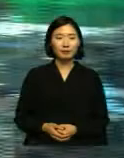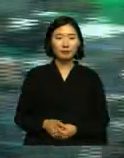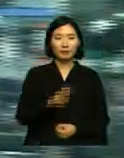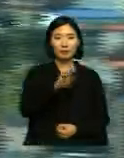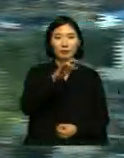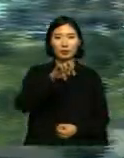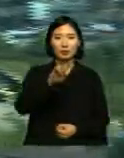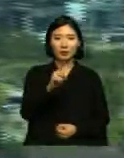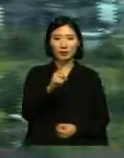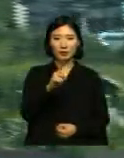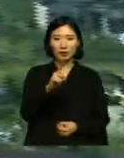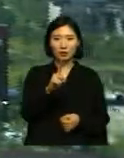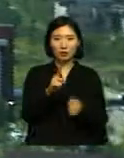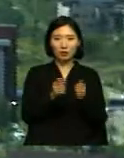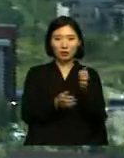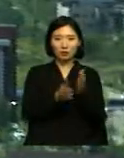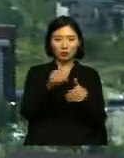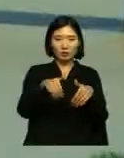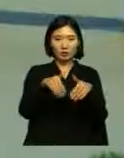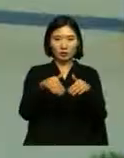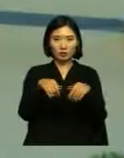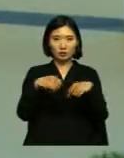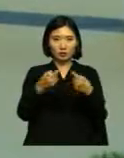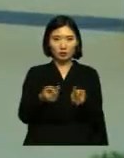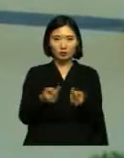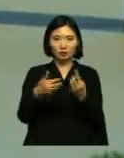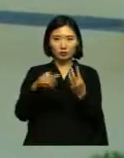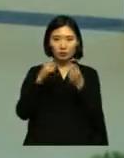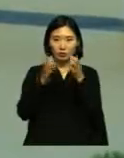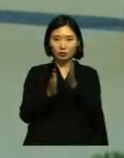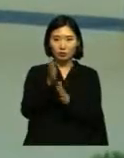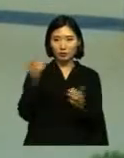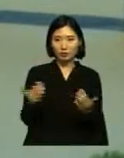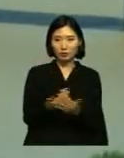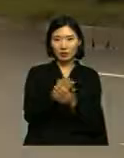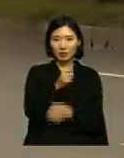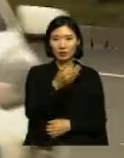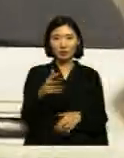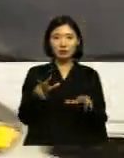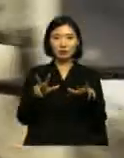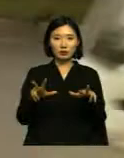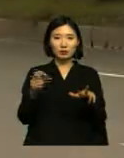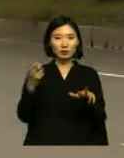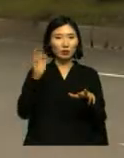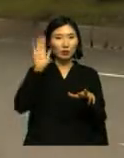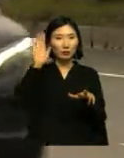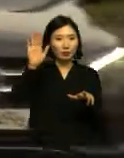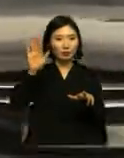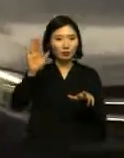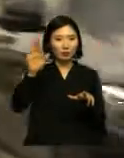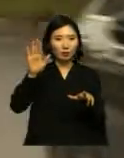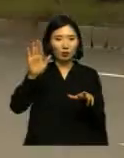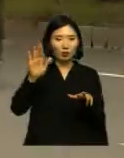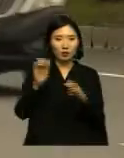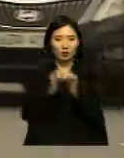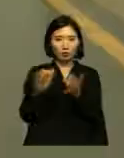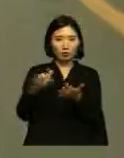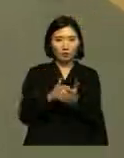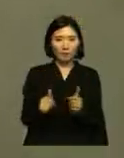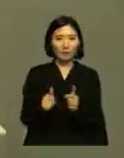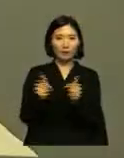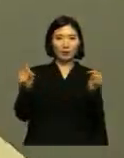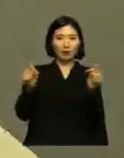미사강변도시 입주와 3기 신도시 개발 등 하남시는 현재도 또 앞으로도 급격한 인구 증가가